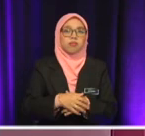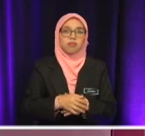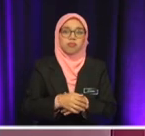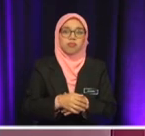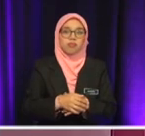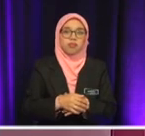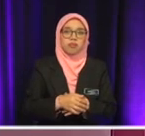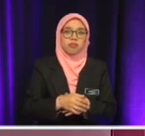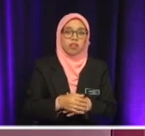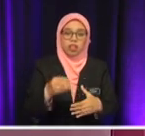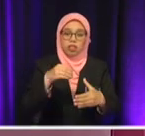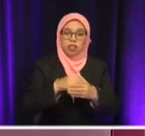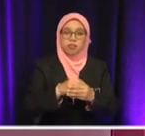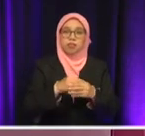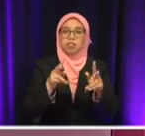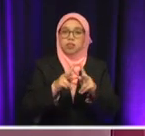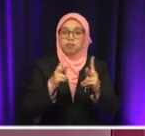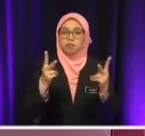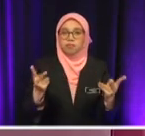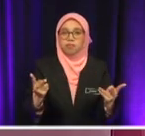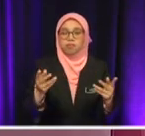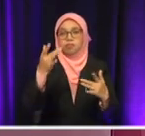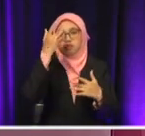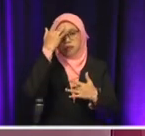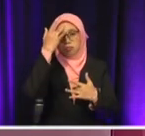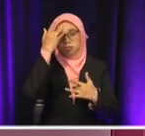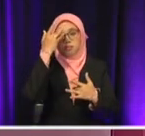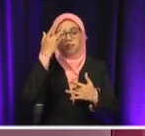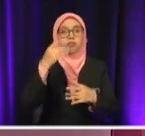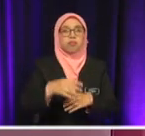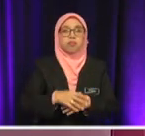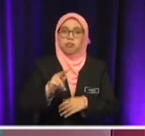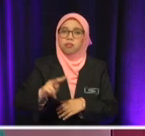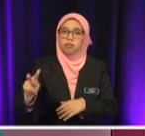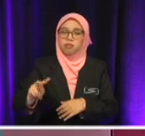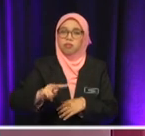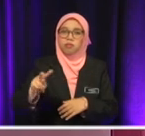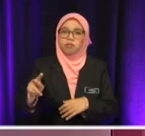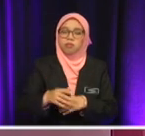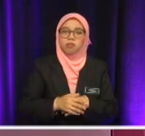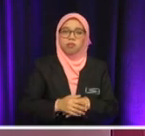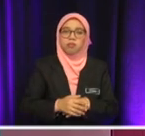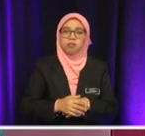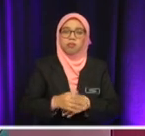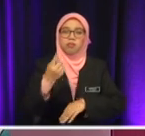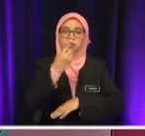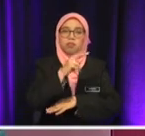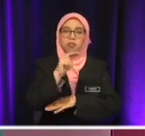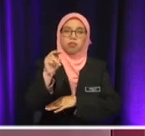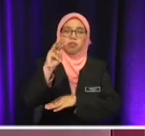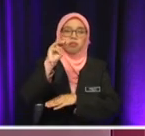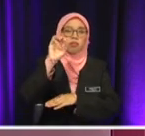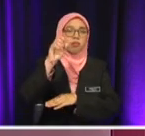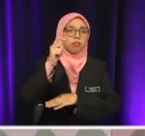berjangkit dalam kalangan kanak-kanak. Okey, ini ialah daripada artikel Harian Metro bertarikh 27 Mei